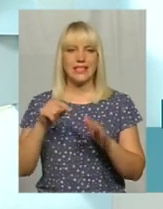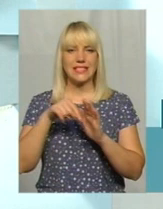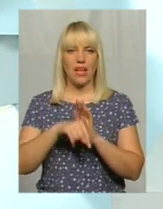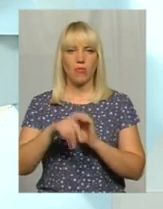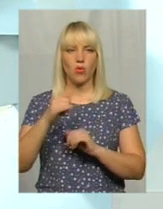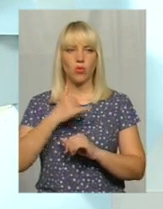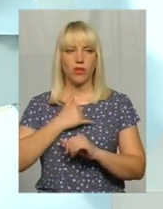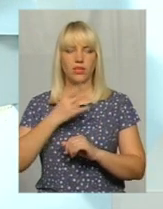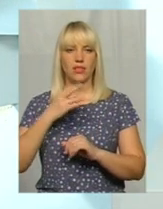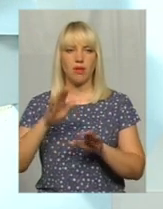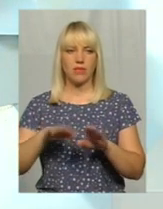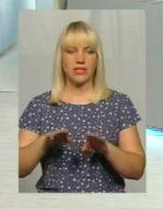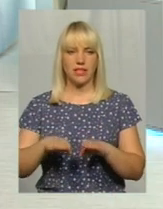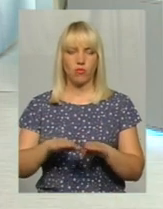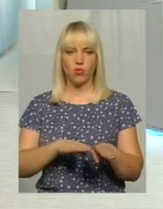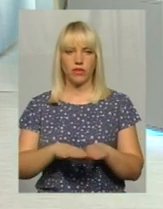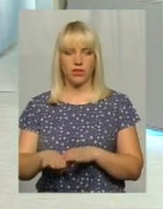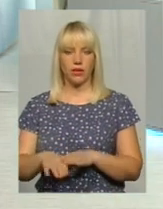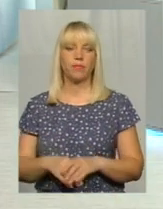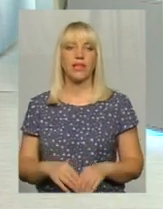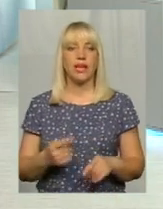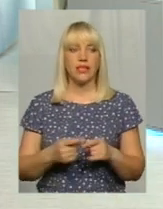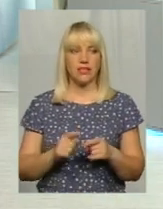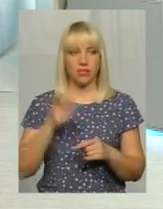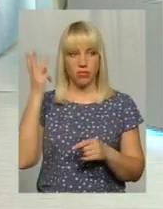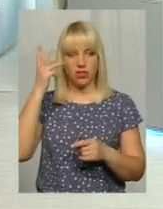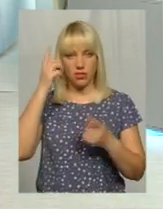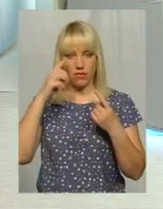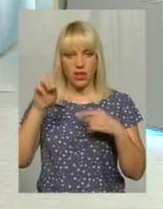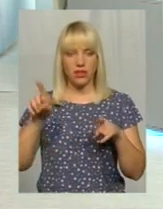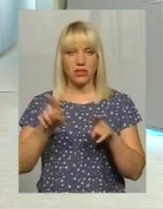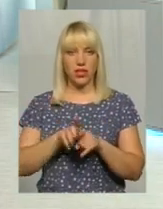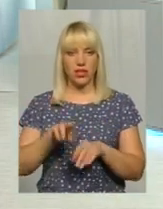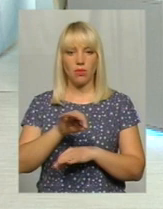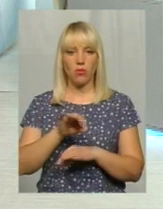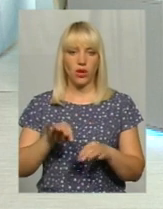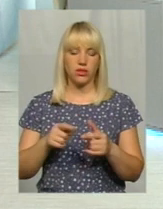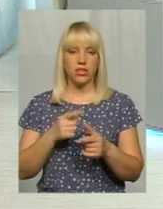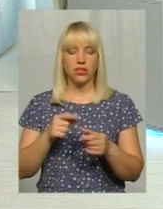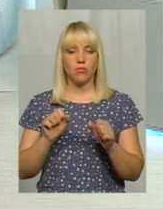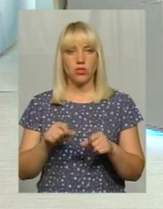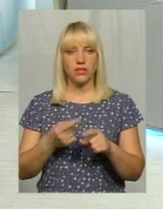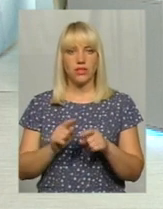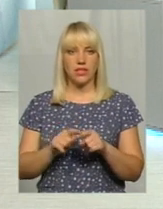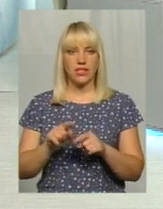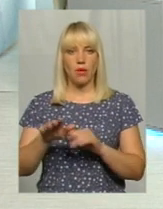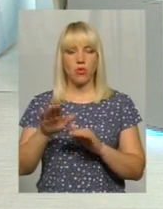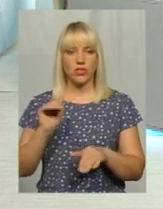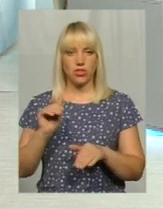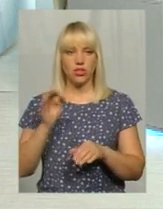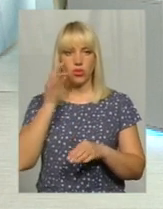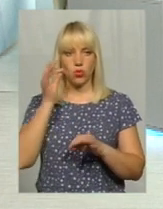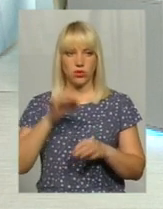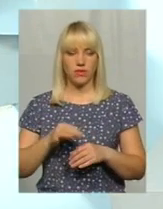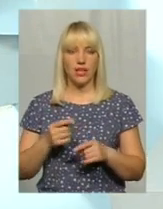на місцевому рівні. Це от в Хмельницькому вигадали такий проект, чи, можливо, це запозичений досвід?